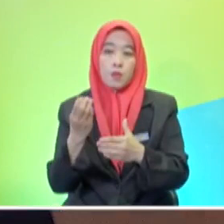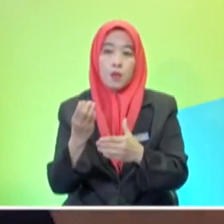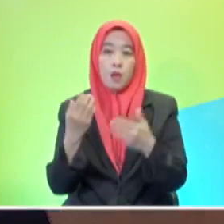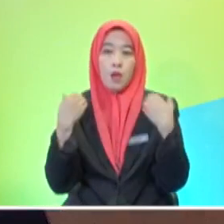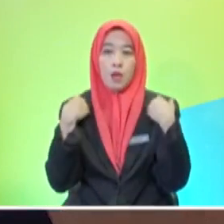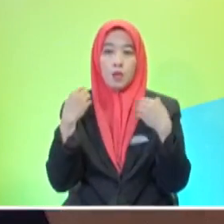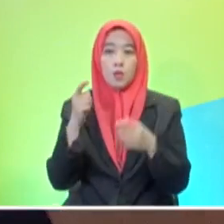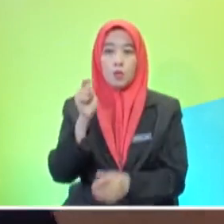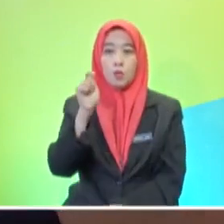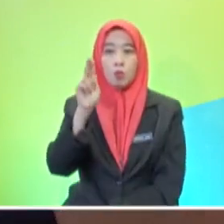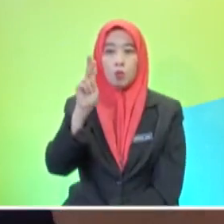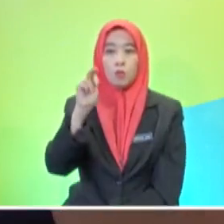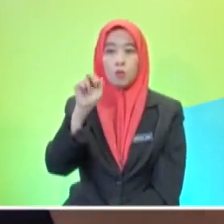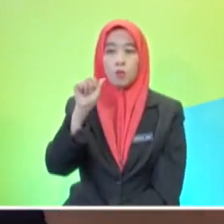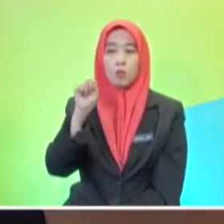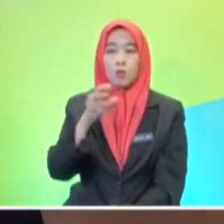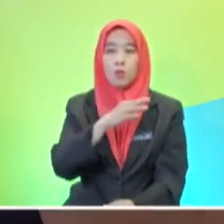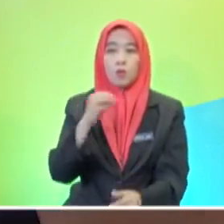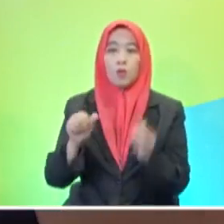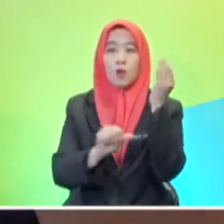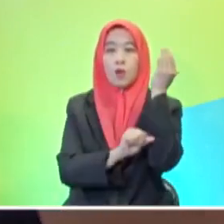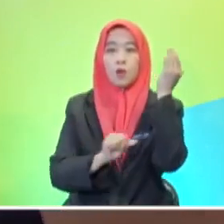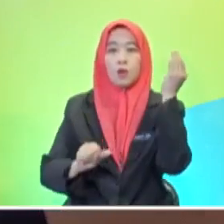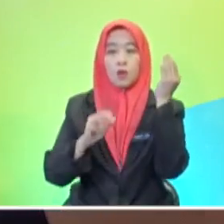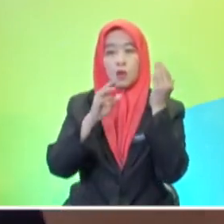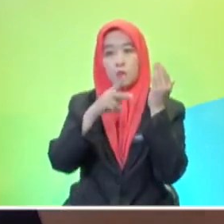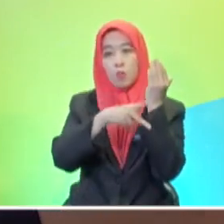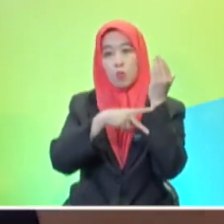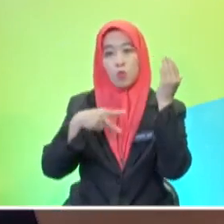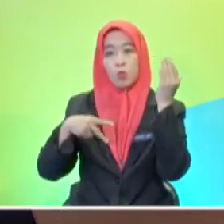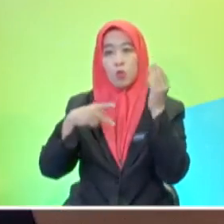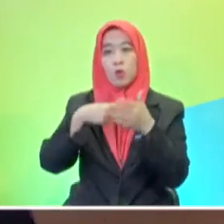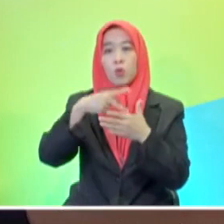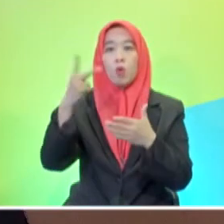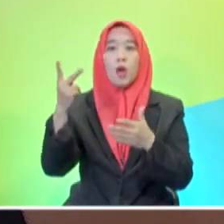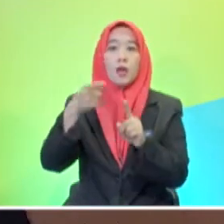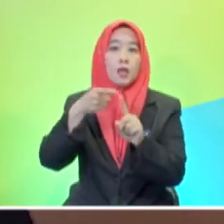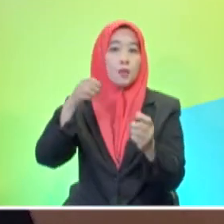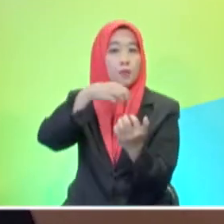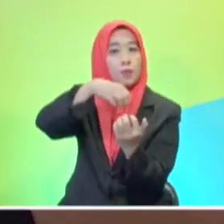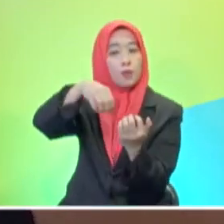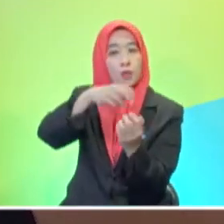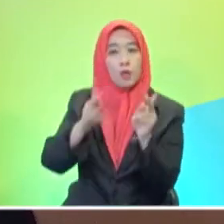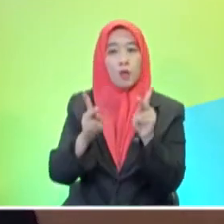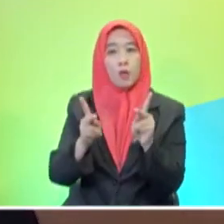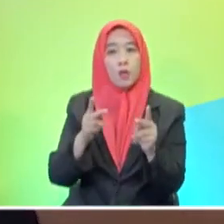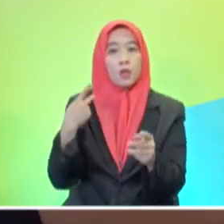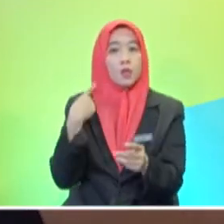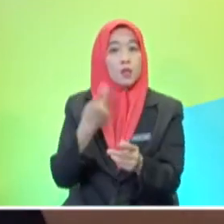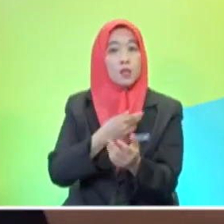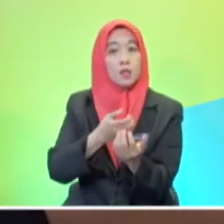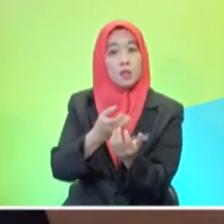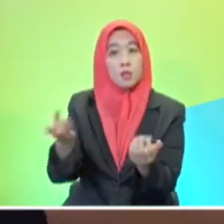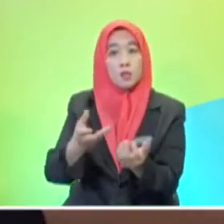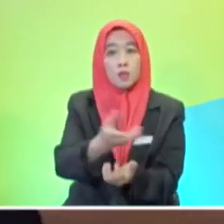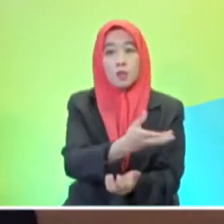dah tunas. Kadang-kadang akar, pucuk keluar daripada biji benih tersebut. Kalau kita semai dengan baik, kita beri keperluan asas yang